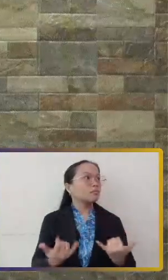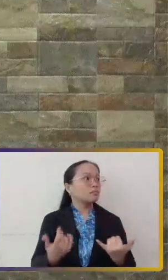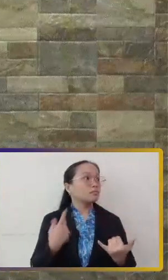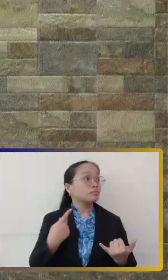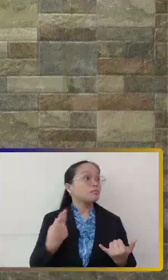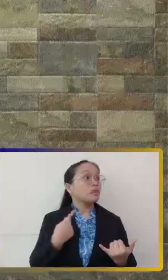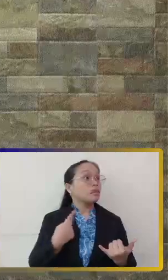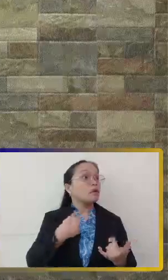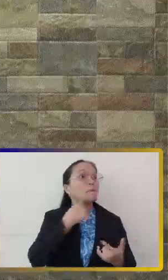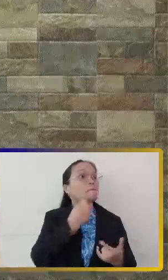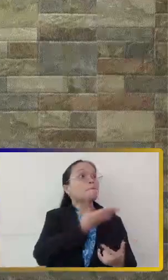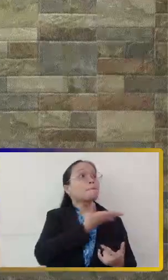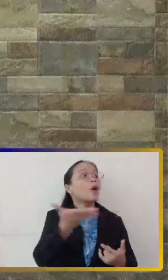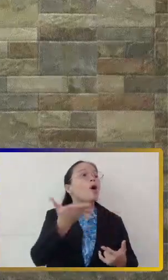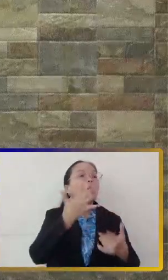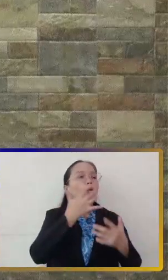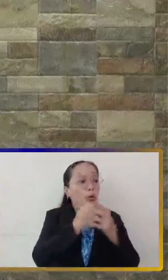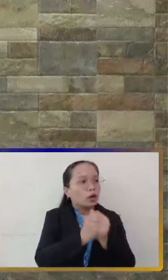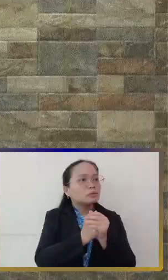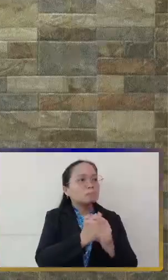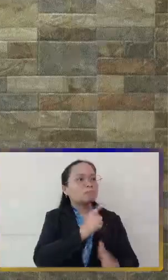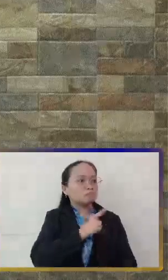in the beauty of holiness.